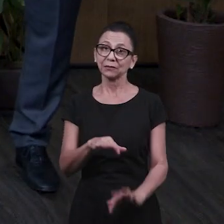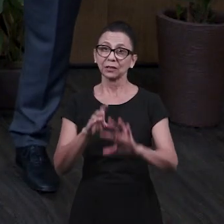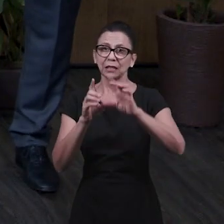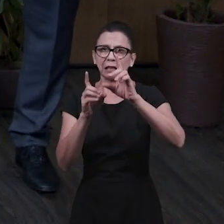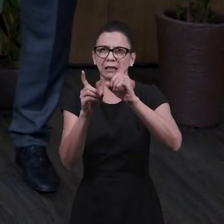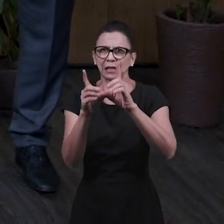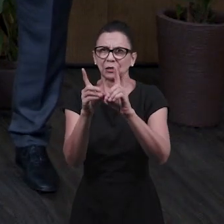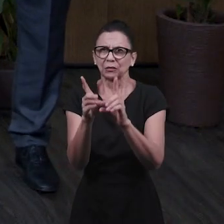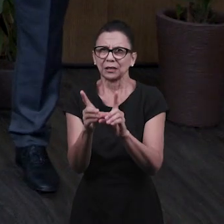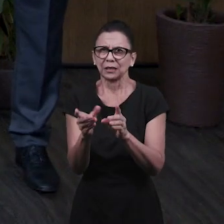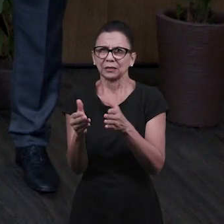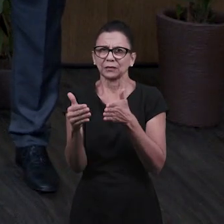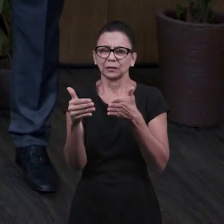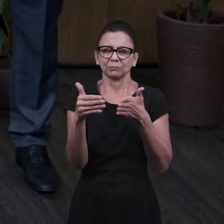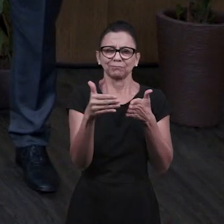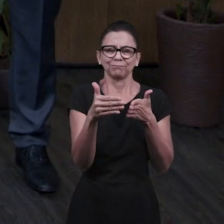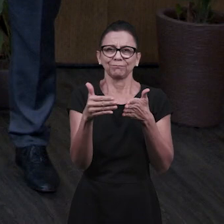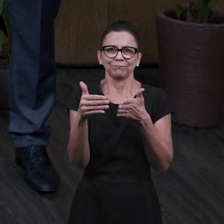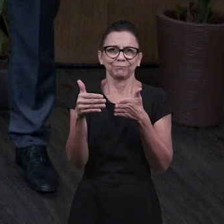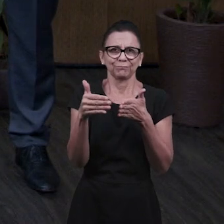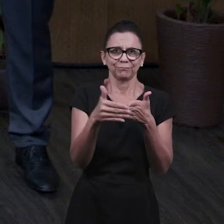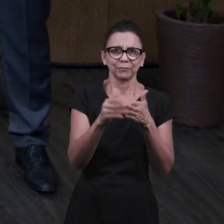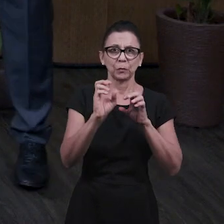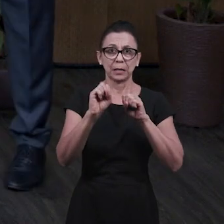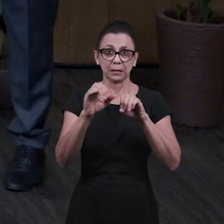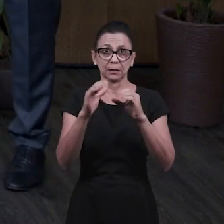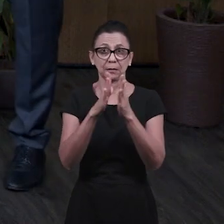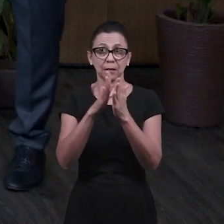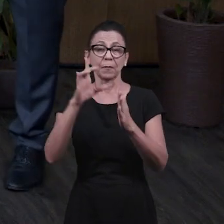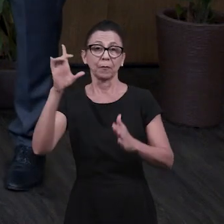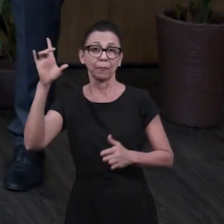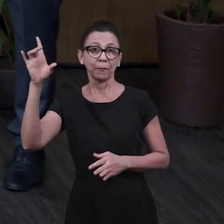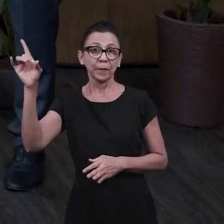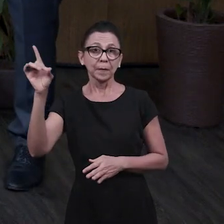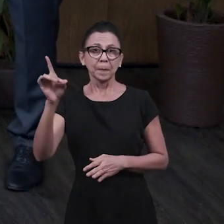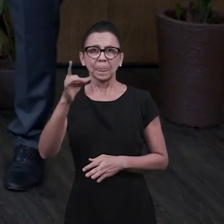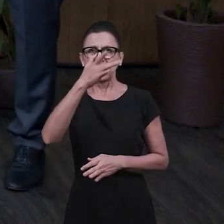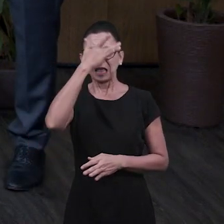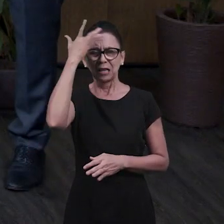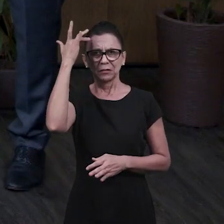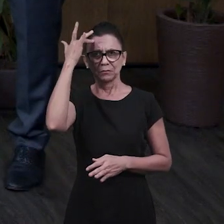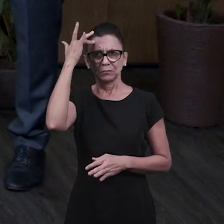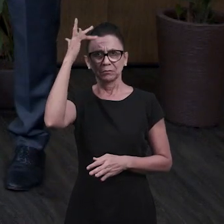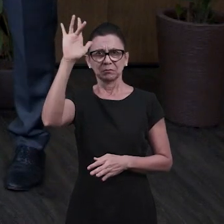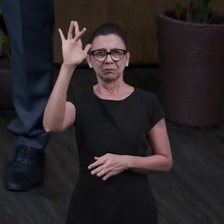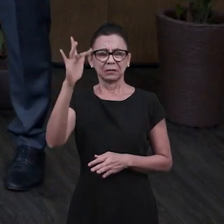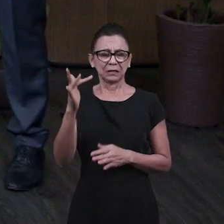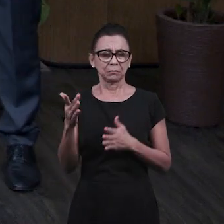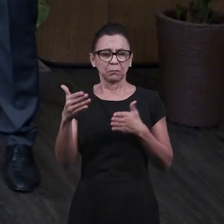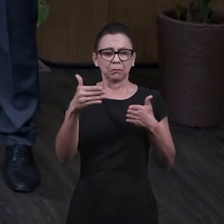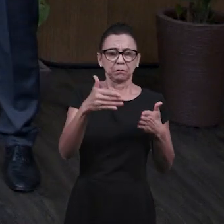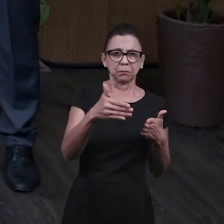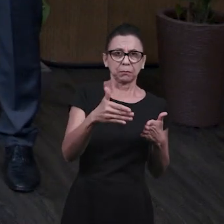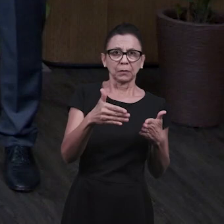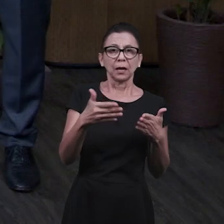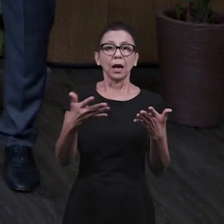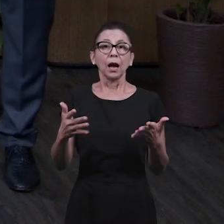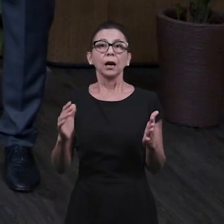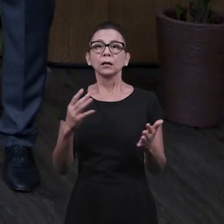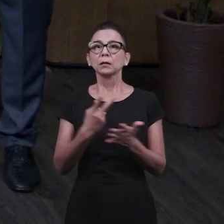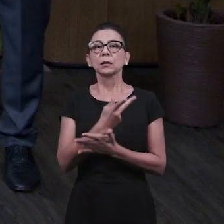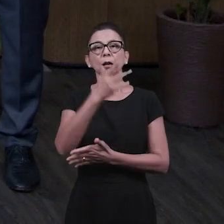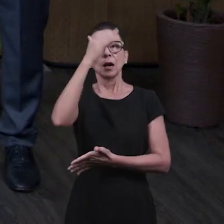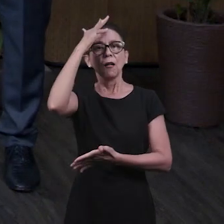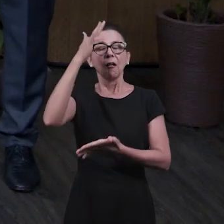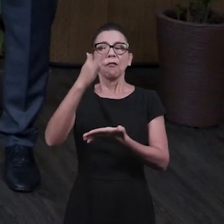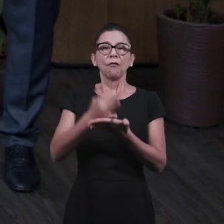doctrine, dans les enseignements de la parole de Dieu, la personne, elle finit pour être troublée.